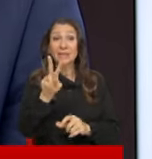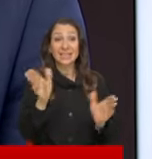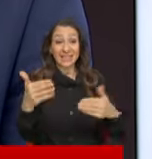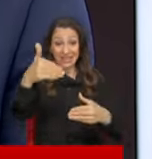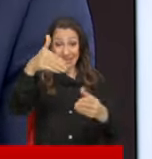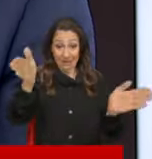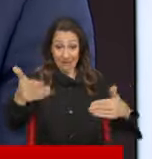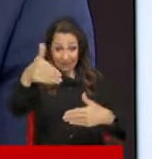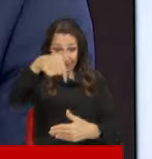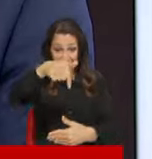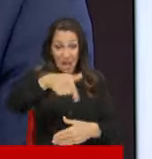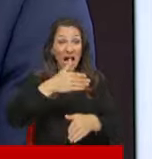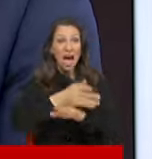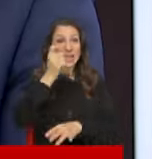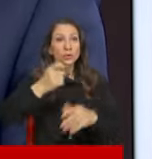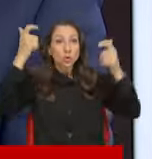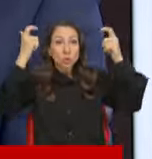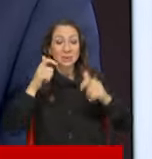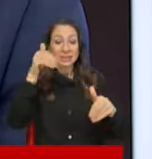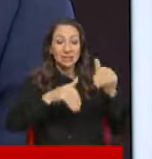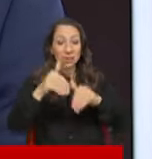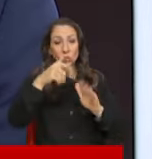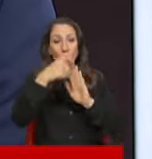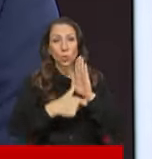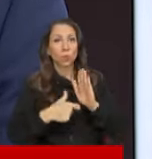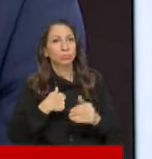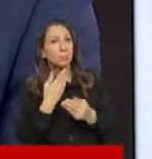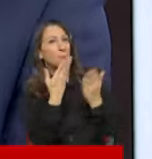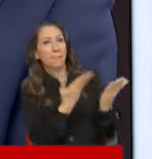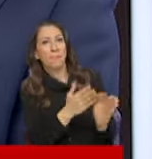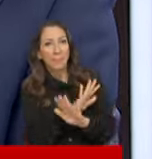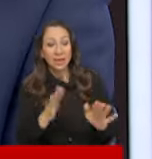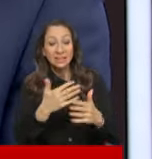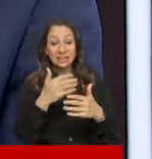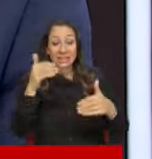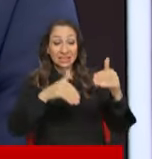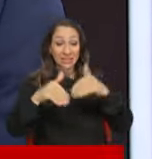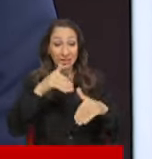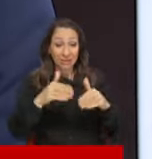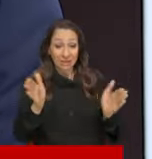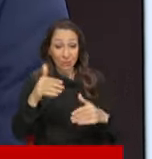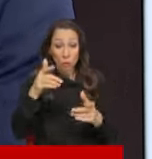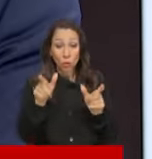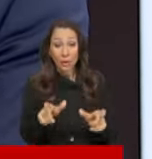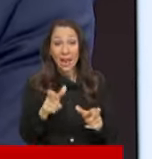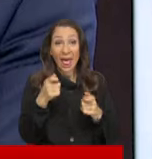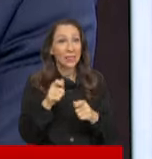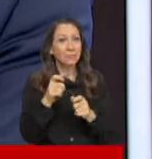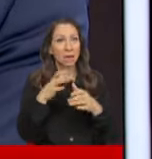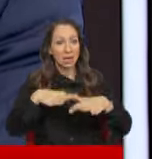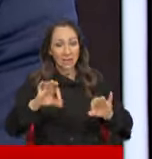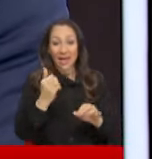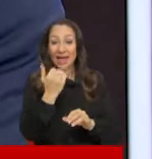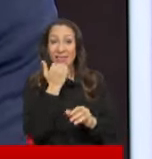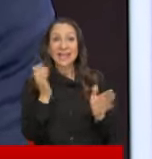sandıkta Asil sandık sorumlular mızı Seçim Kuruluna teslim ettik sandık güvenliği eğitimlerimizi tamamladık yedek sandık